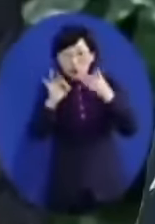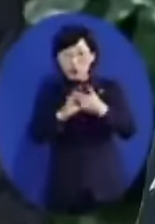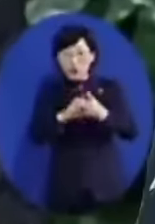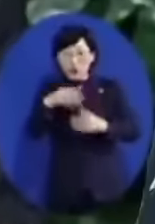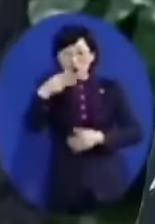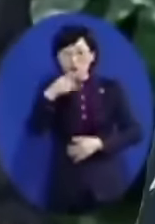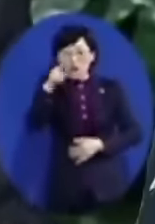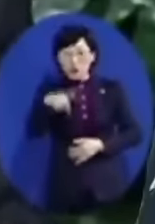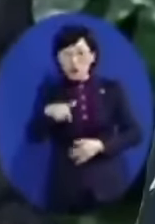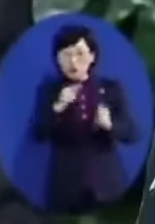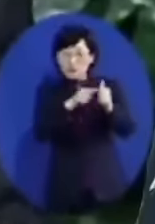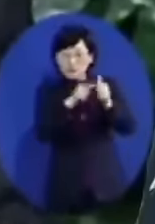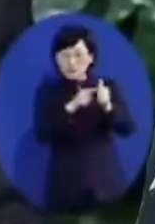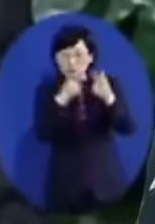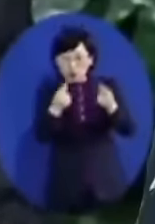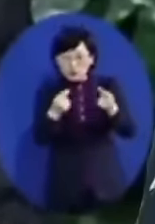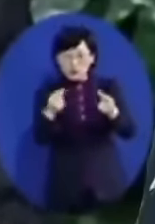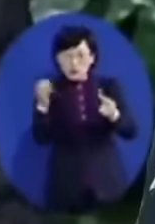부자는 아직까지 생기지 않았습니다.